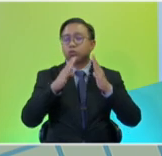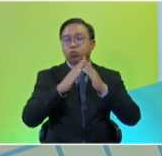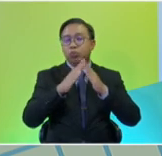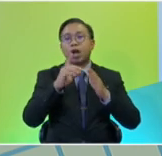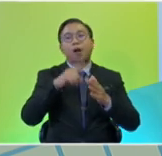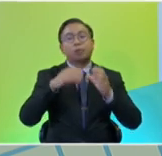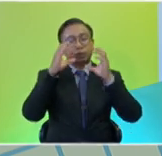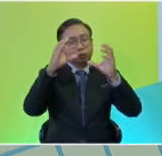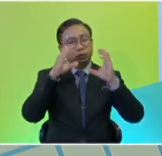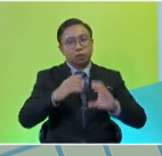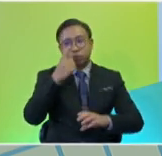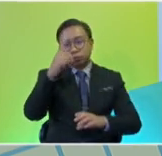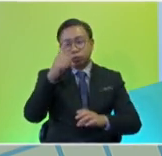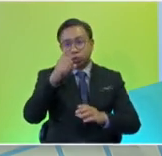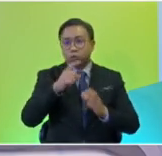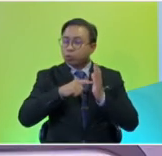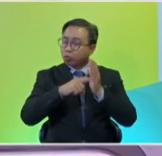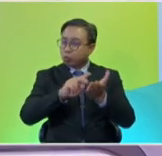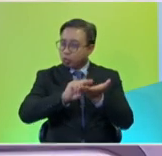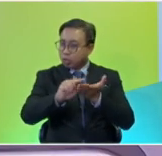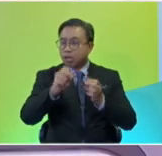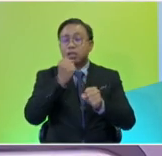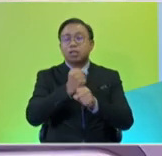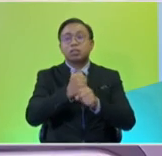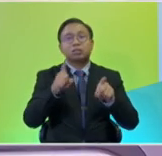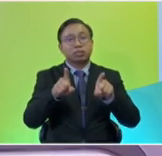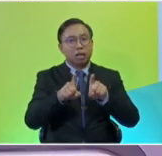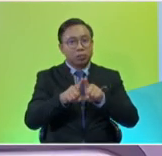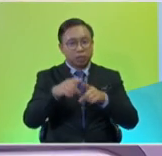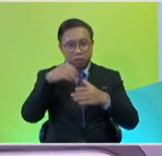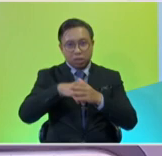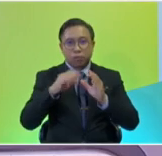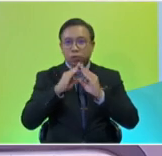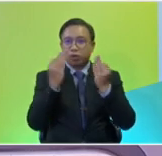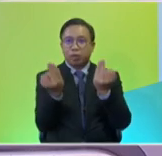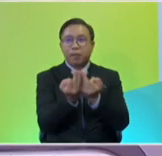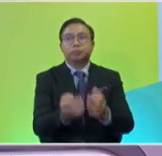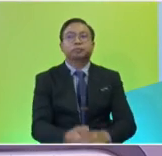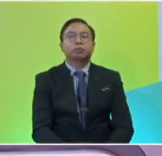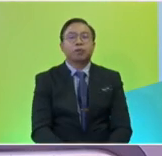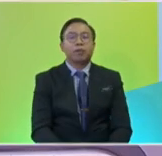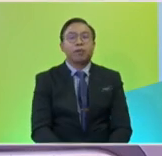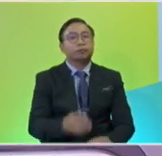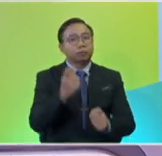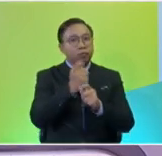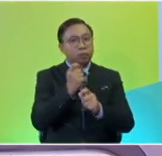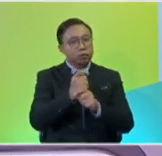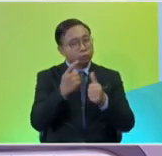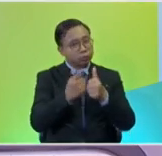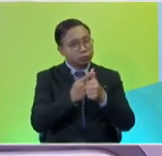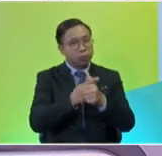cara-cara untuk menunjukkan nilai kerjasama dalam keluarga Mari kita tengok Oke tugas dan pertama